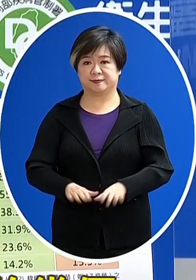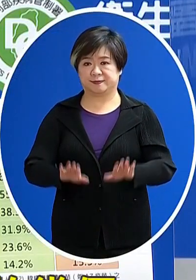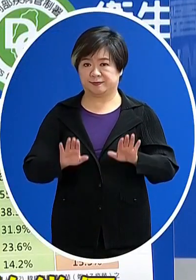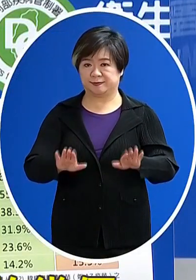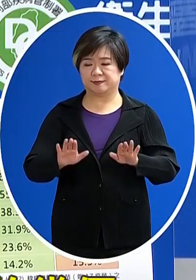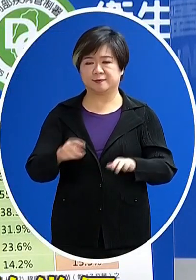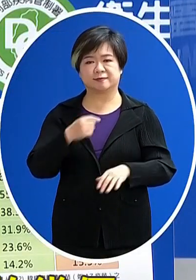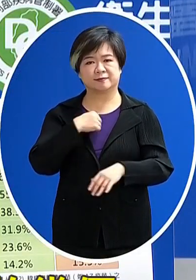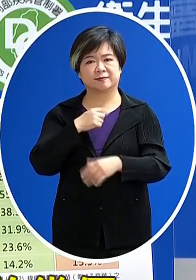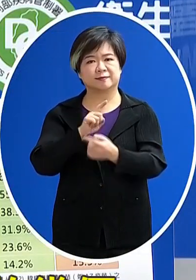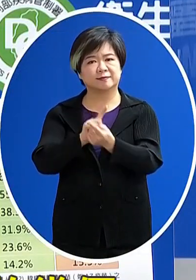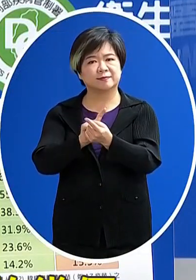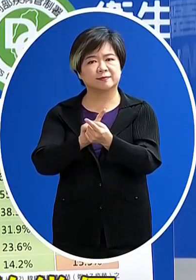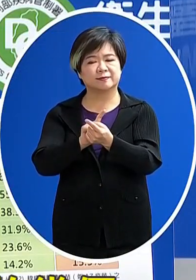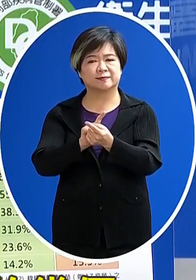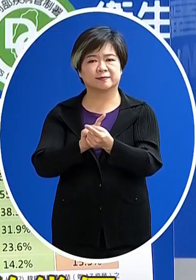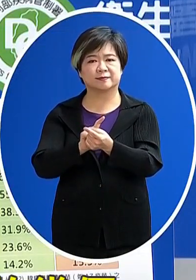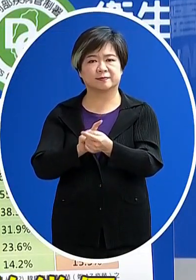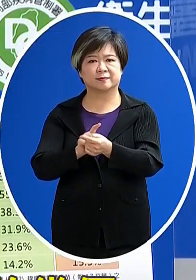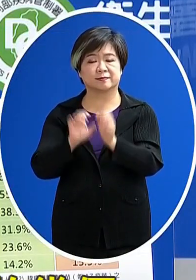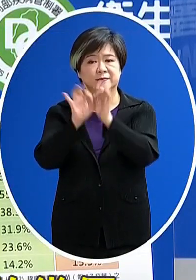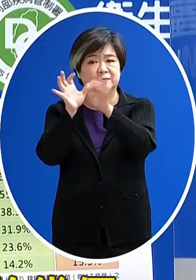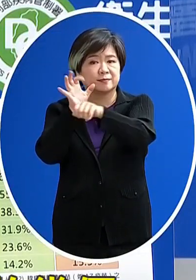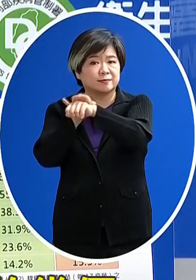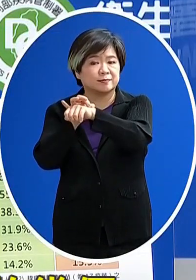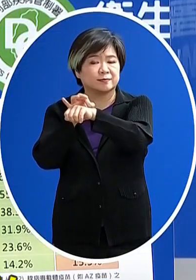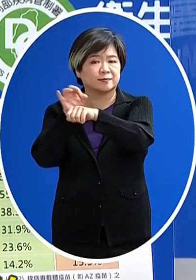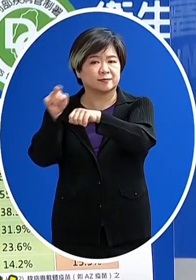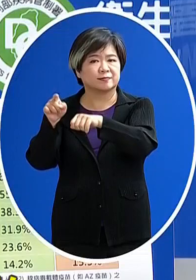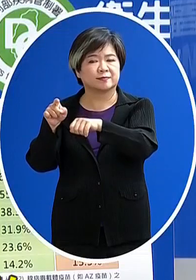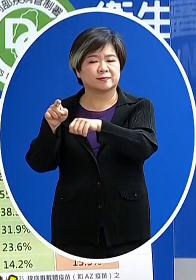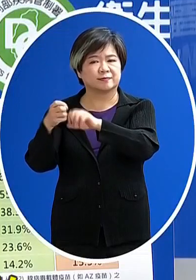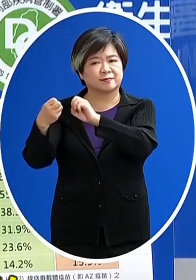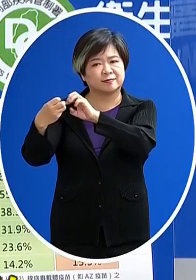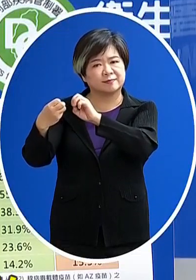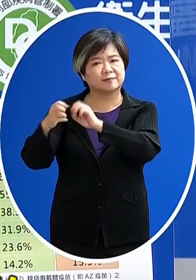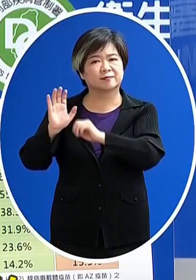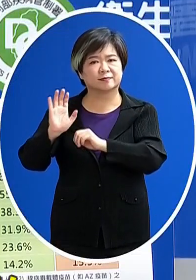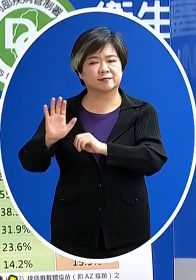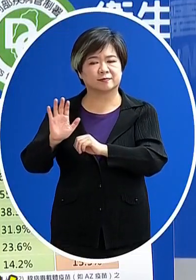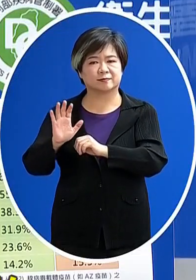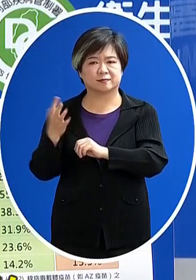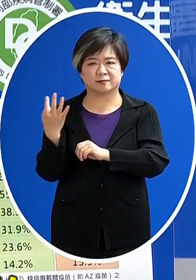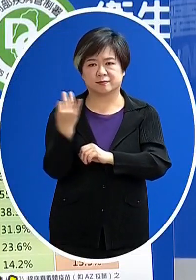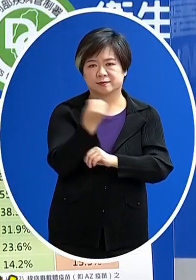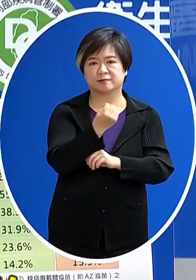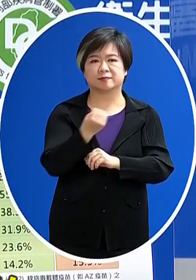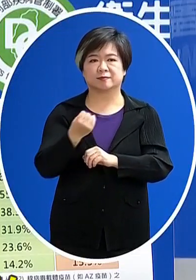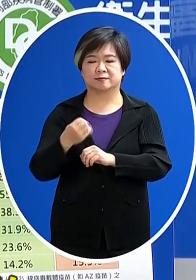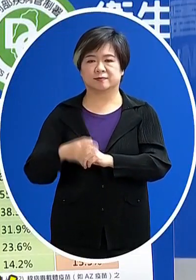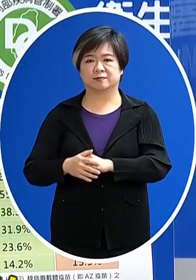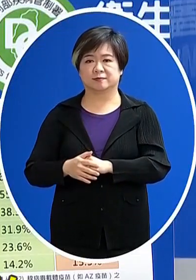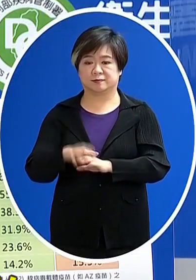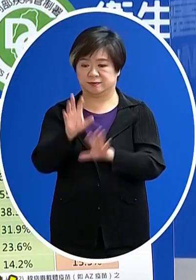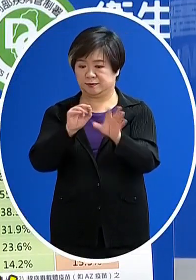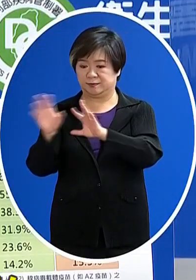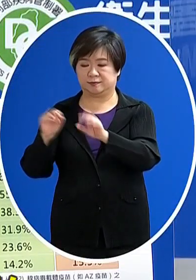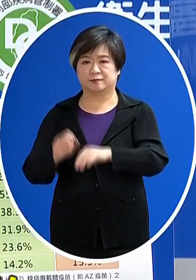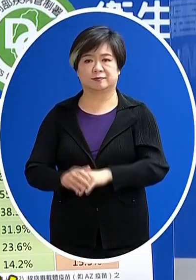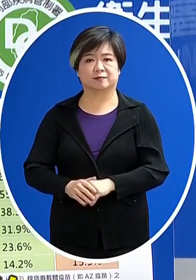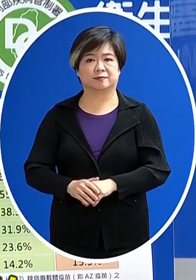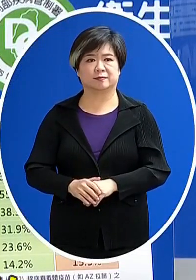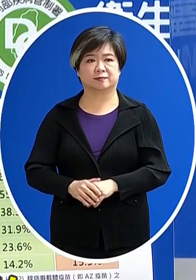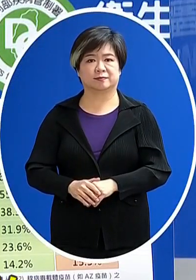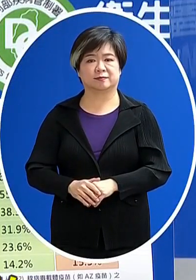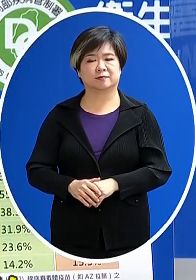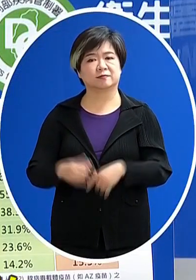跟那个辉瑞提供了几个进来跟我们在商谈的一些相关的资料，那